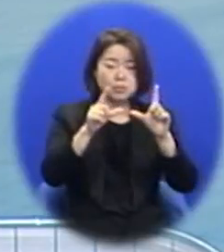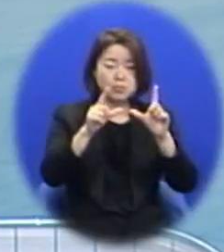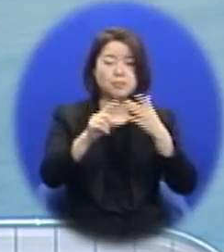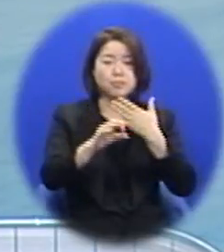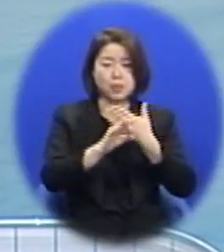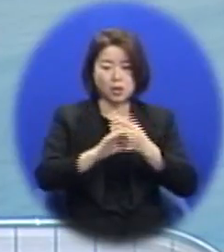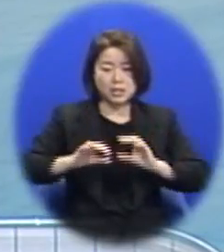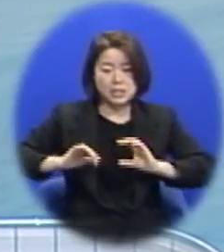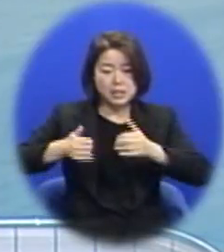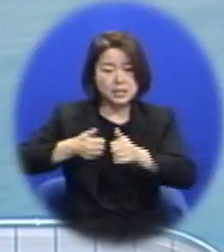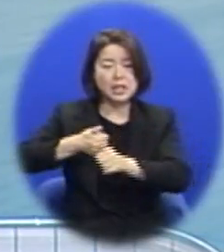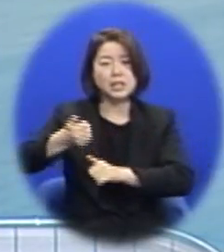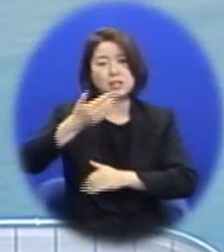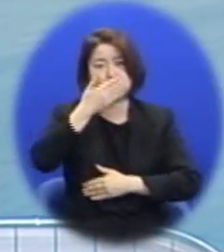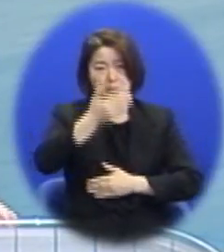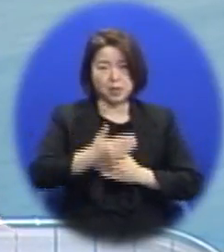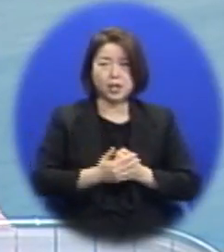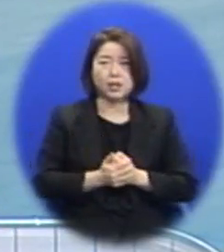수 있습니다.